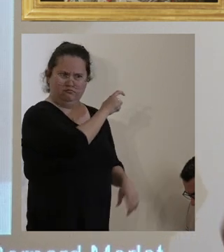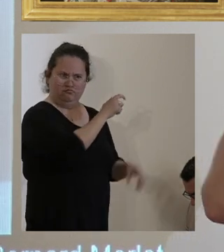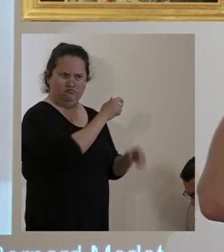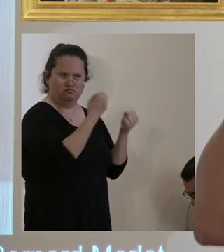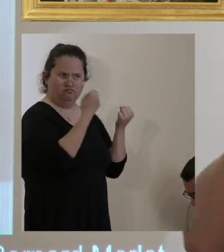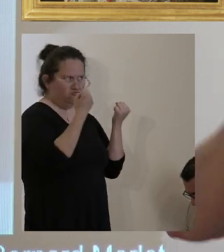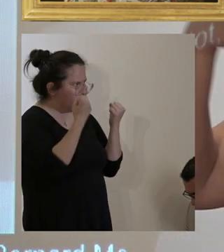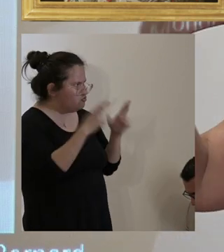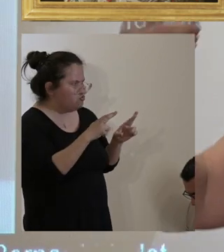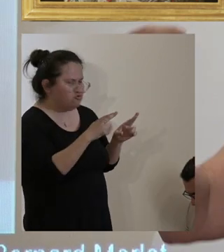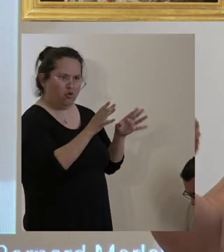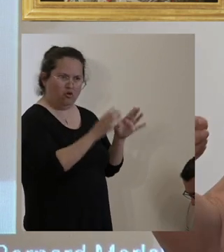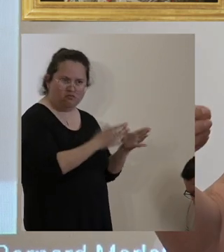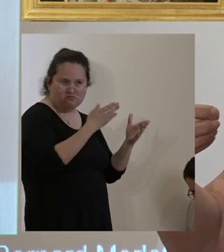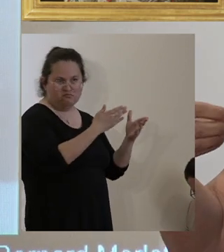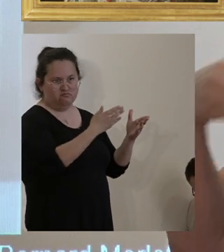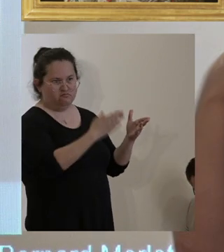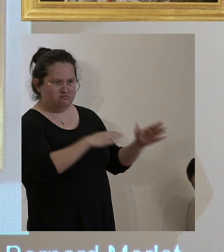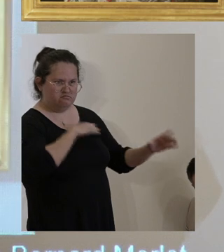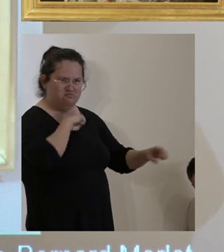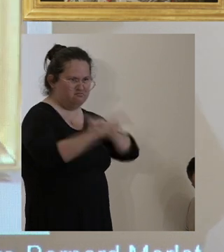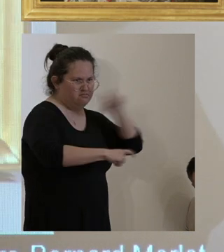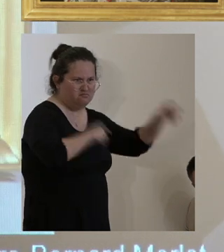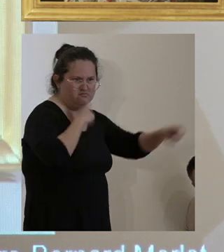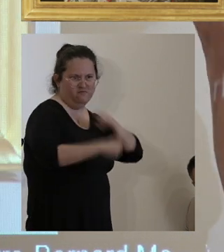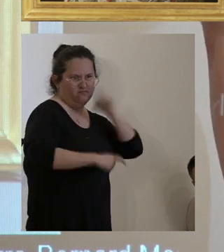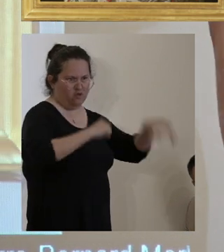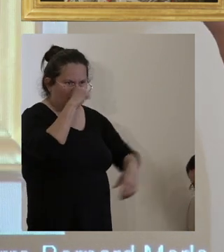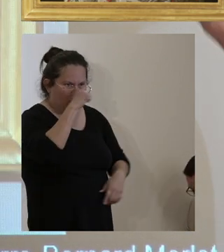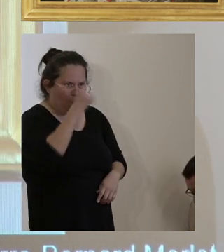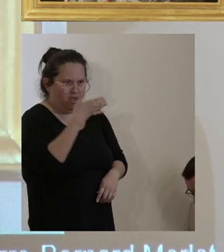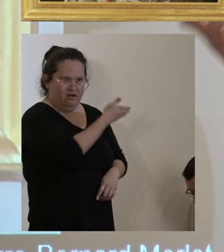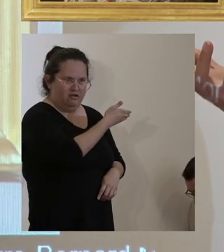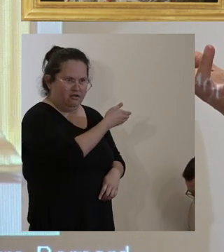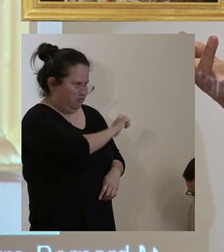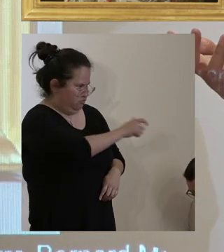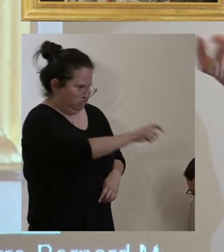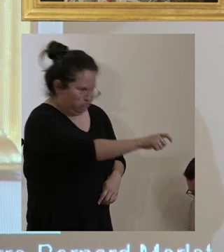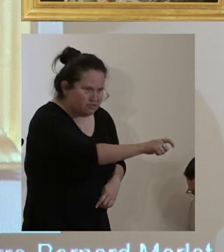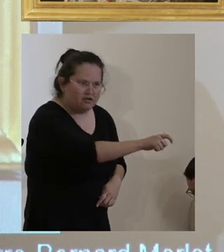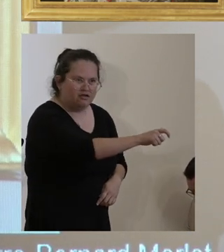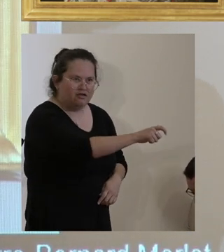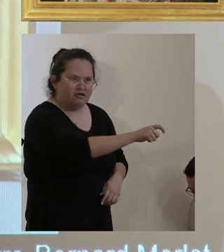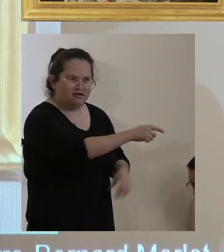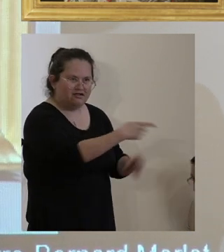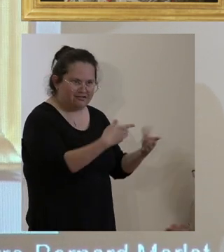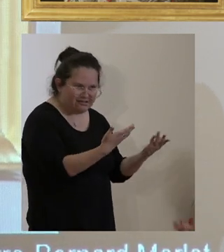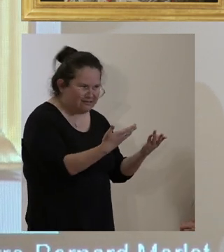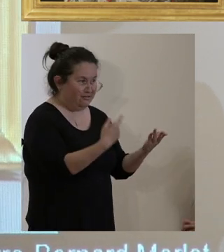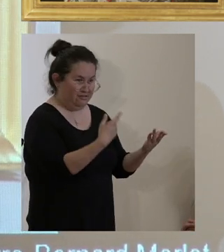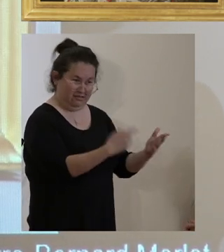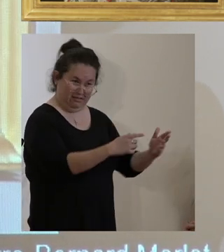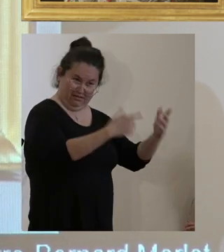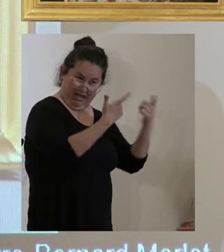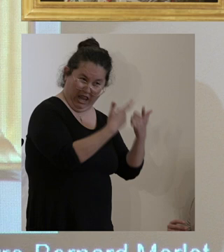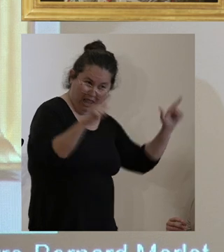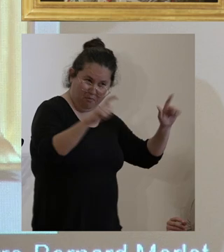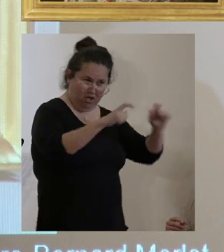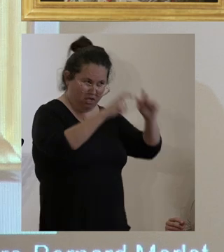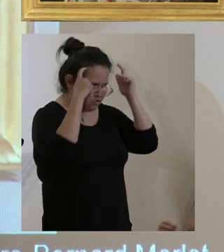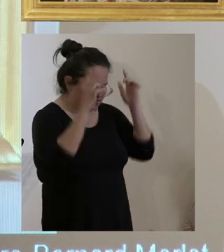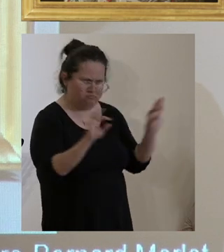sexuelle qui a donné lieu à ce métissage, car nous ne sommes pas ici devant une femme libre. Donc je trouve que c'est extrêmement intéressant parce